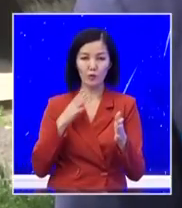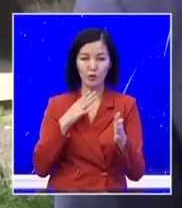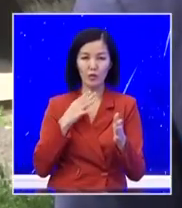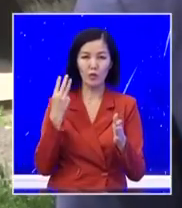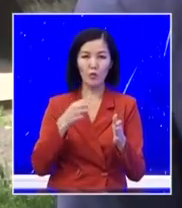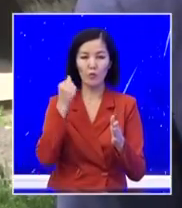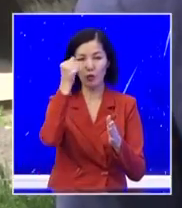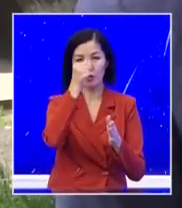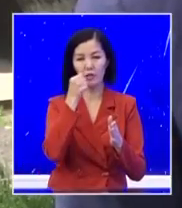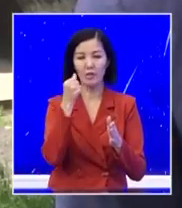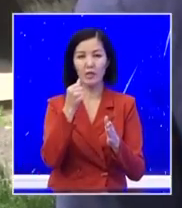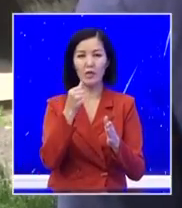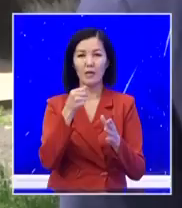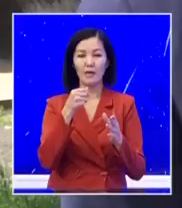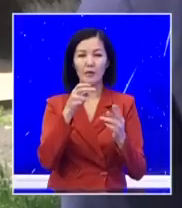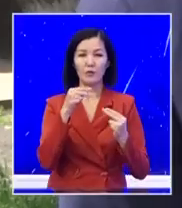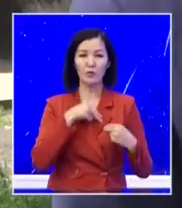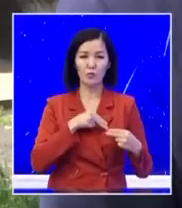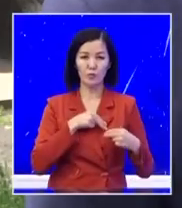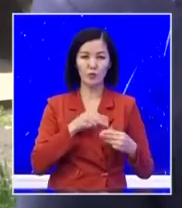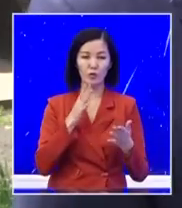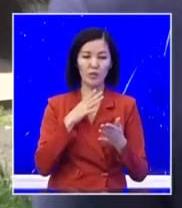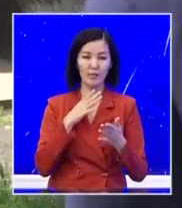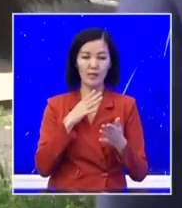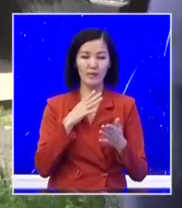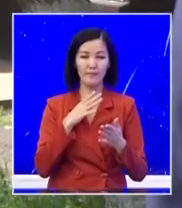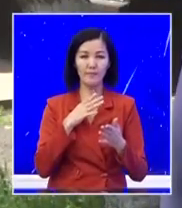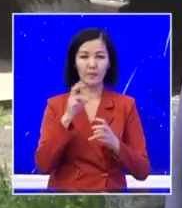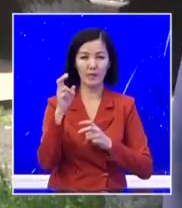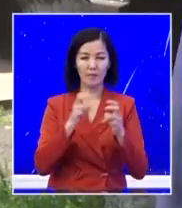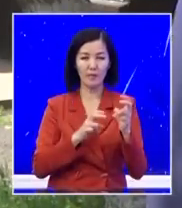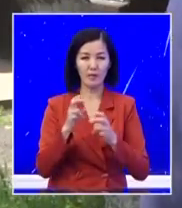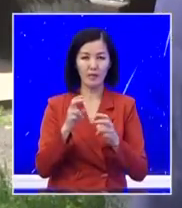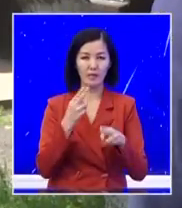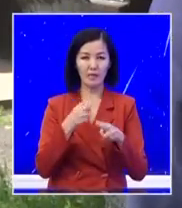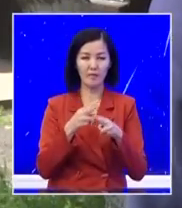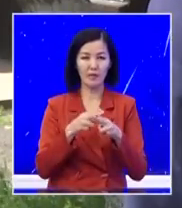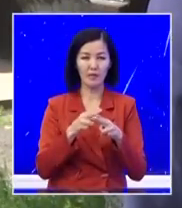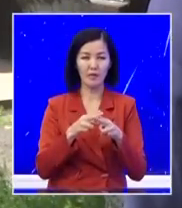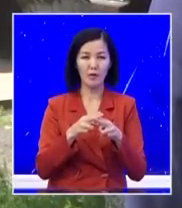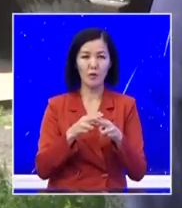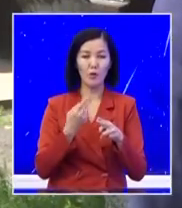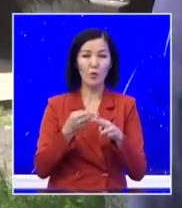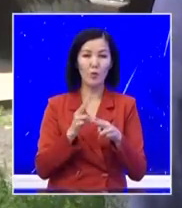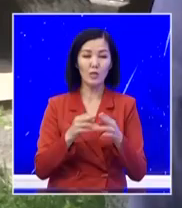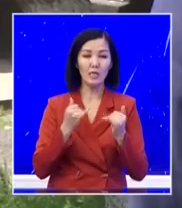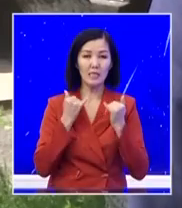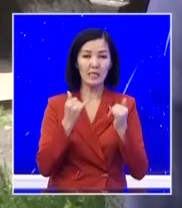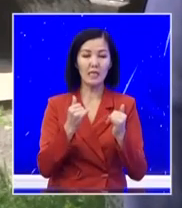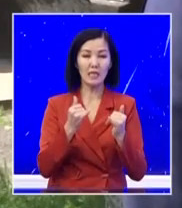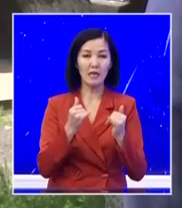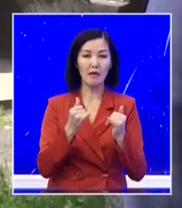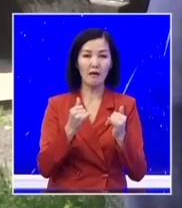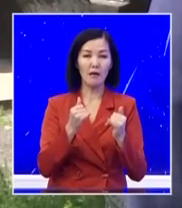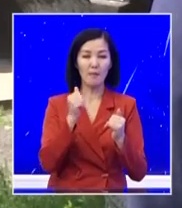30 жылдай комбинатта жұмыс істеді, свинцовый цинк комбинатта жұмыс жасаған. Өте бір сыйлы ардагеріміздің бірі. Сондықтан бұл